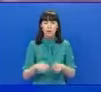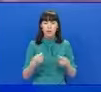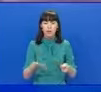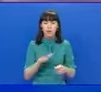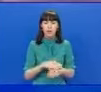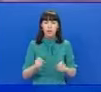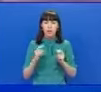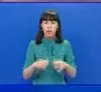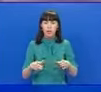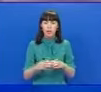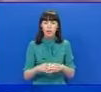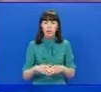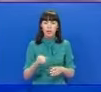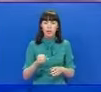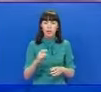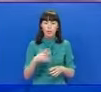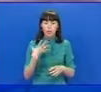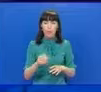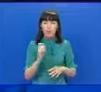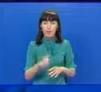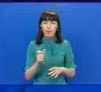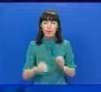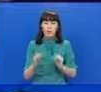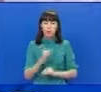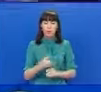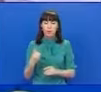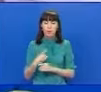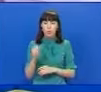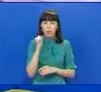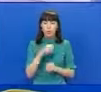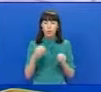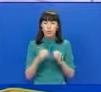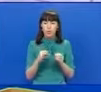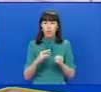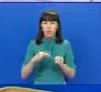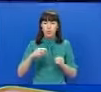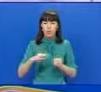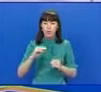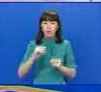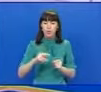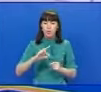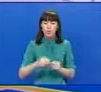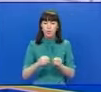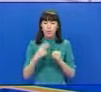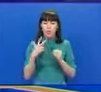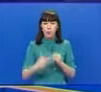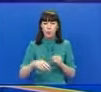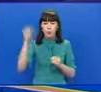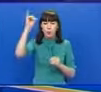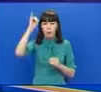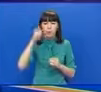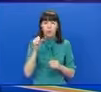Қылмыстық топтың құрамы Сайрам ауданының 5 тұрғынынан құралған. Тәртіп сақшылары бау көспелерді 10 миллион теңгеге жуық қаржыны құрайтын 13 мал ұрлығы жайтына қатыстылығын